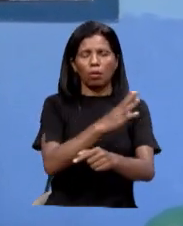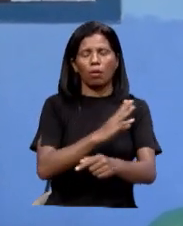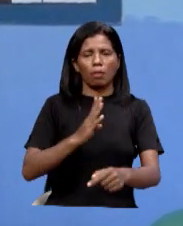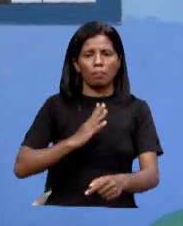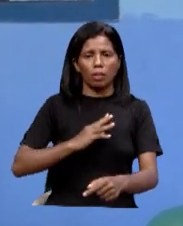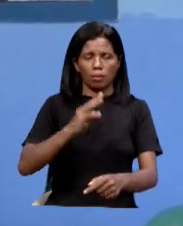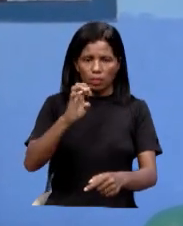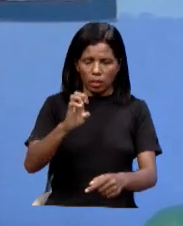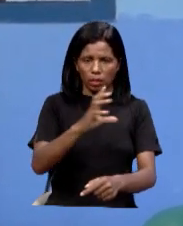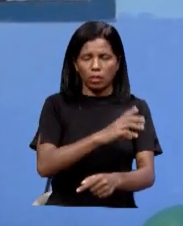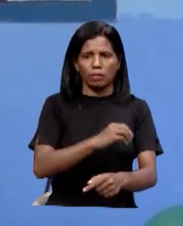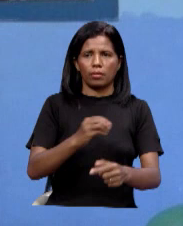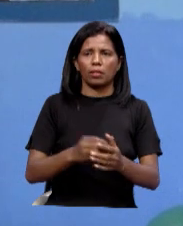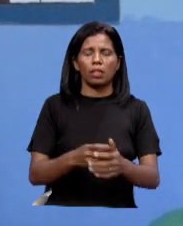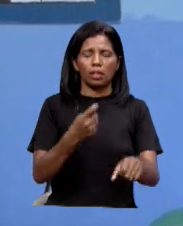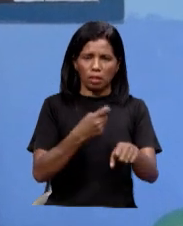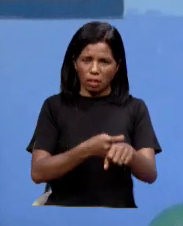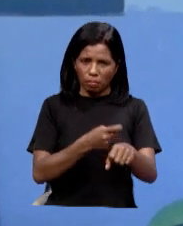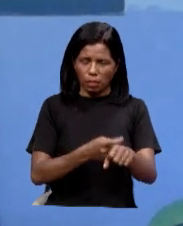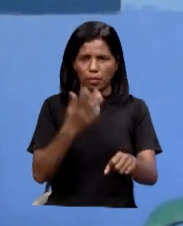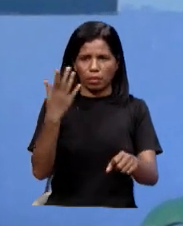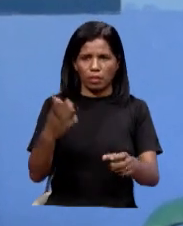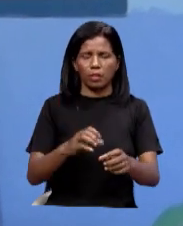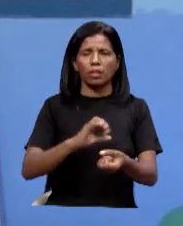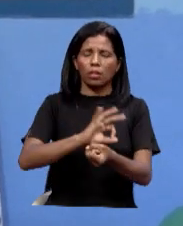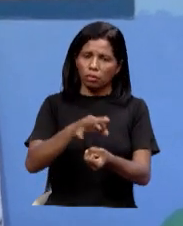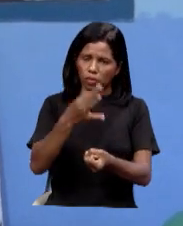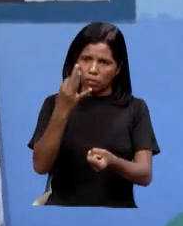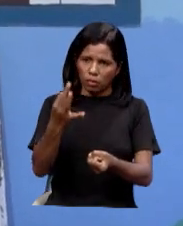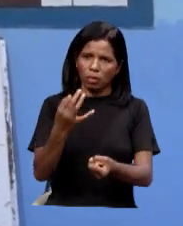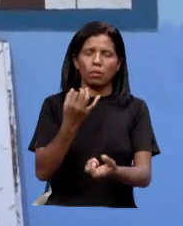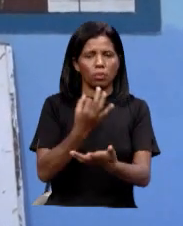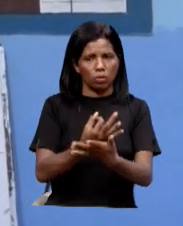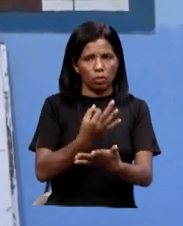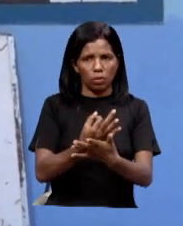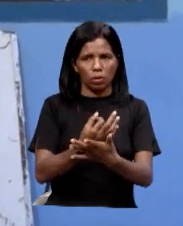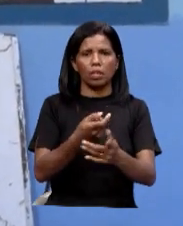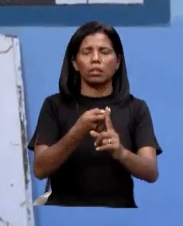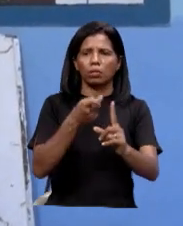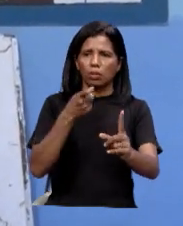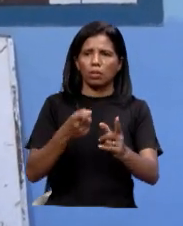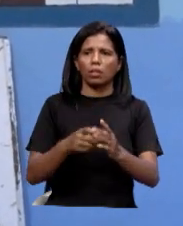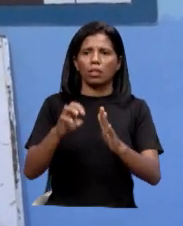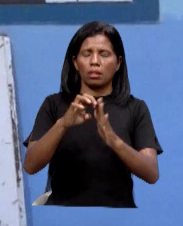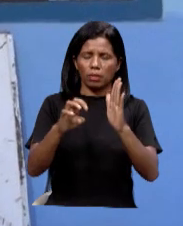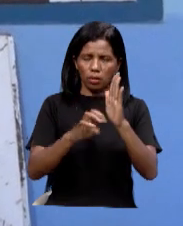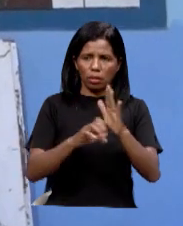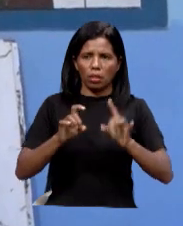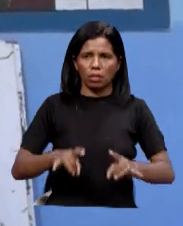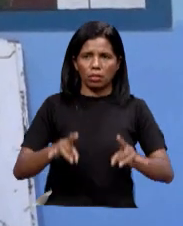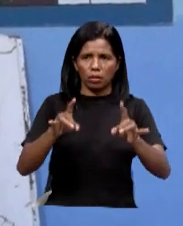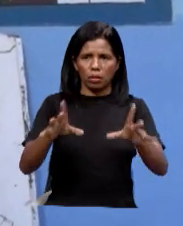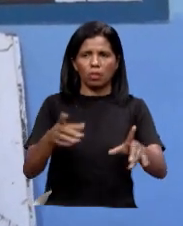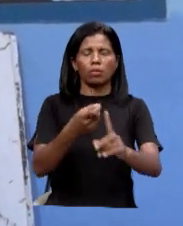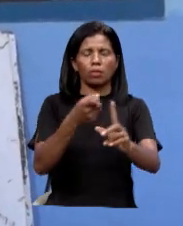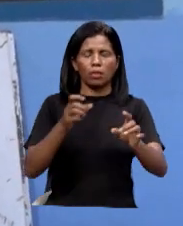truskai. Nebe momentu ne ia Covid ne osan hosi Embaixador Astrali, for my